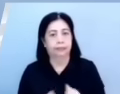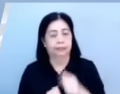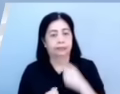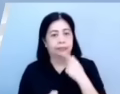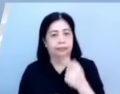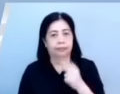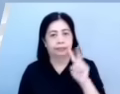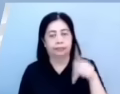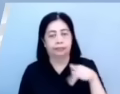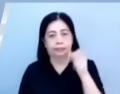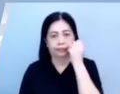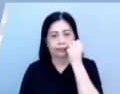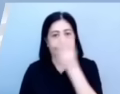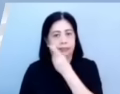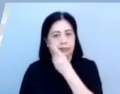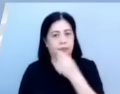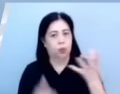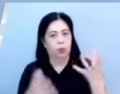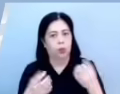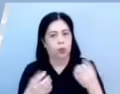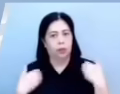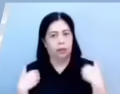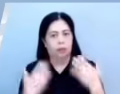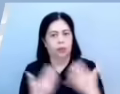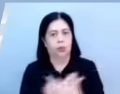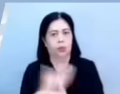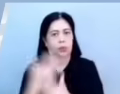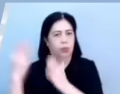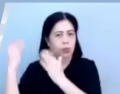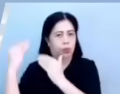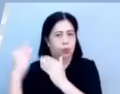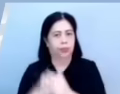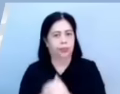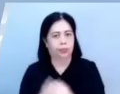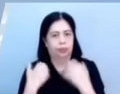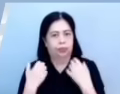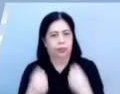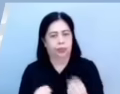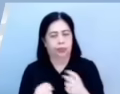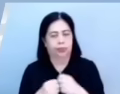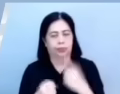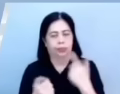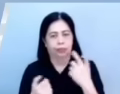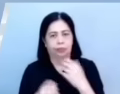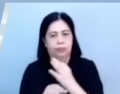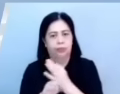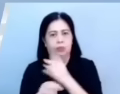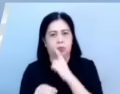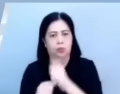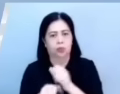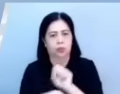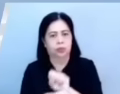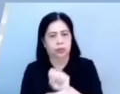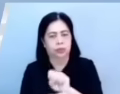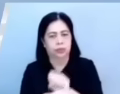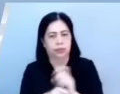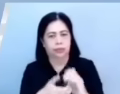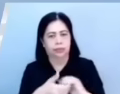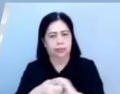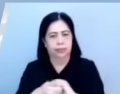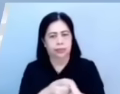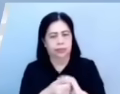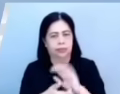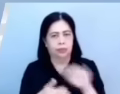Sara Duterte, nais daw niyang magkaroon ng bagong pag-asa, lakas at determinasyon na magsumikap at magkaisa ang bawat